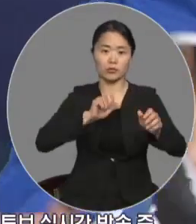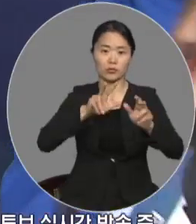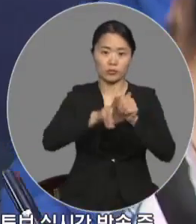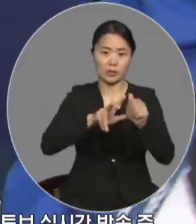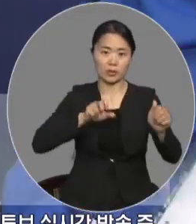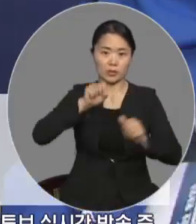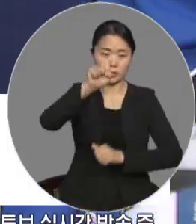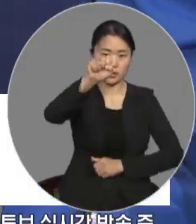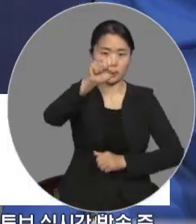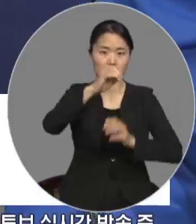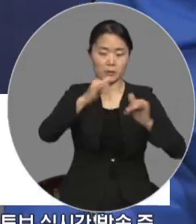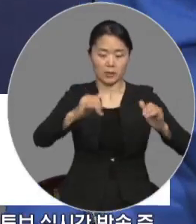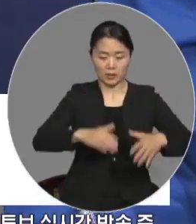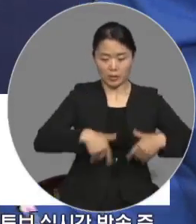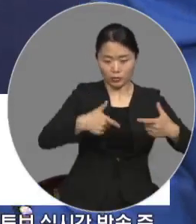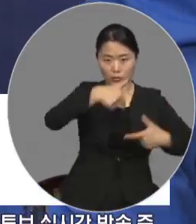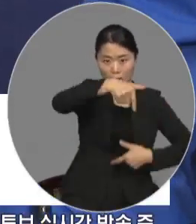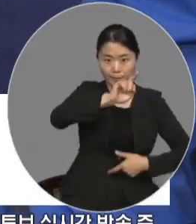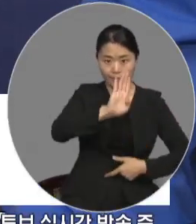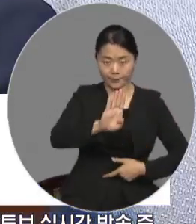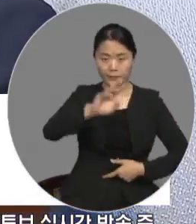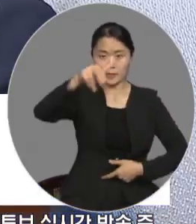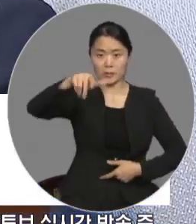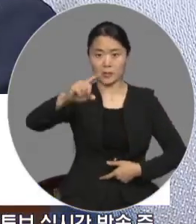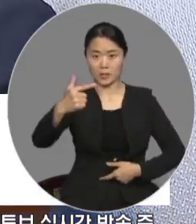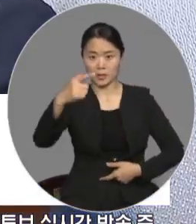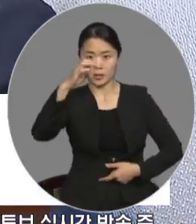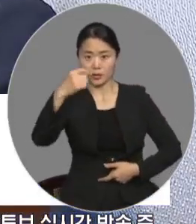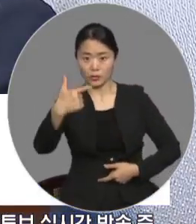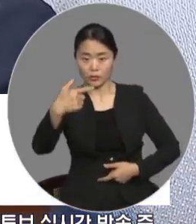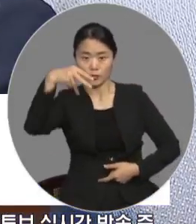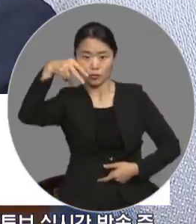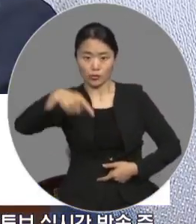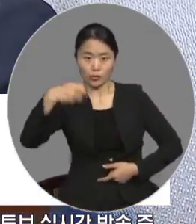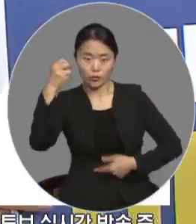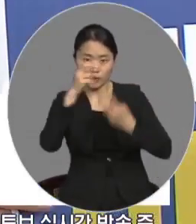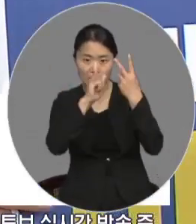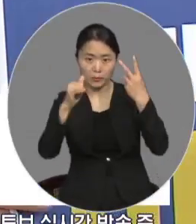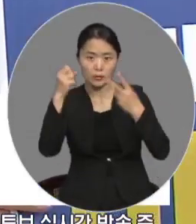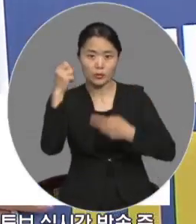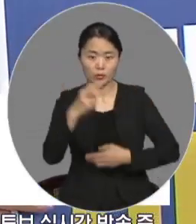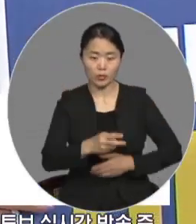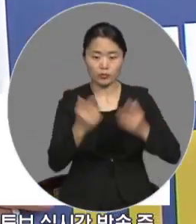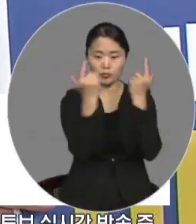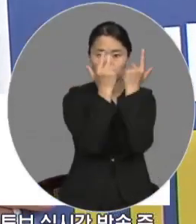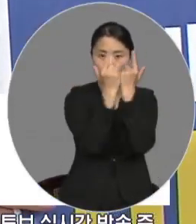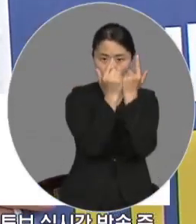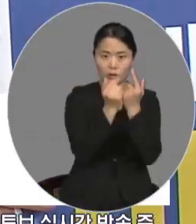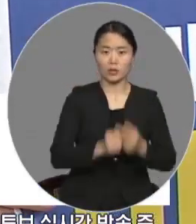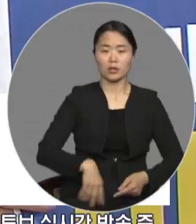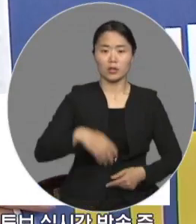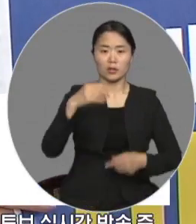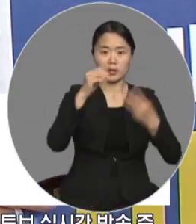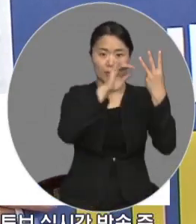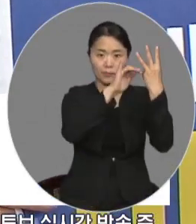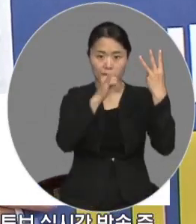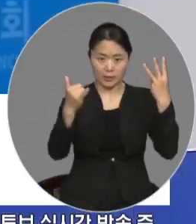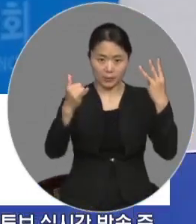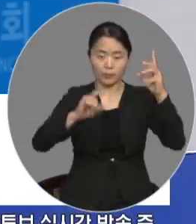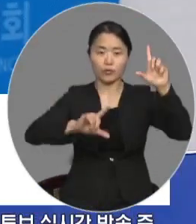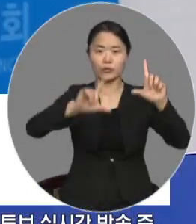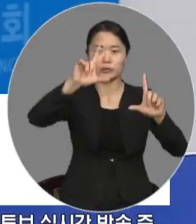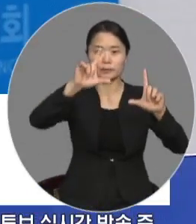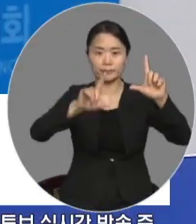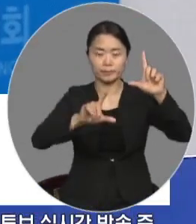가운데 남구갑은 전은수 임금택 2파전, 북구는 이동권 박병석, 백운찬 등 3파전